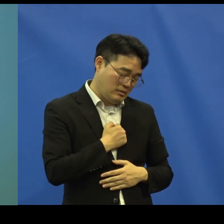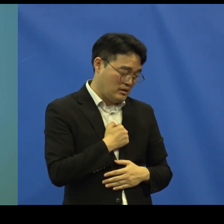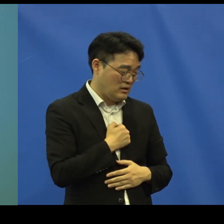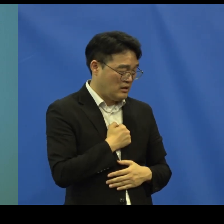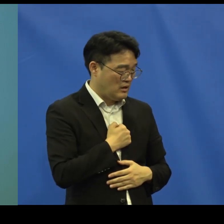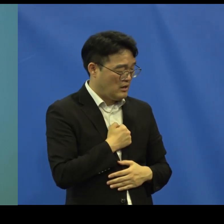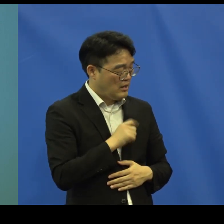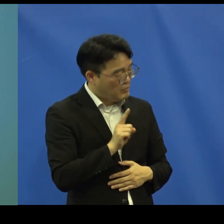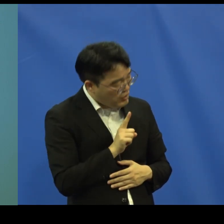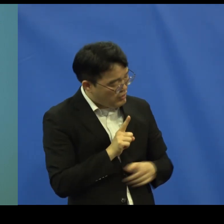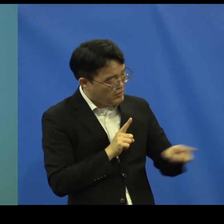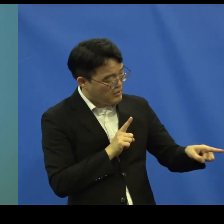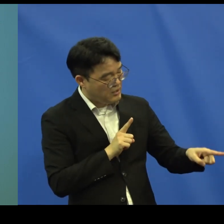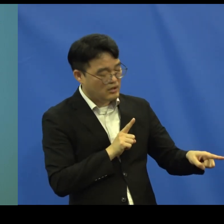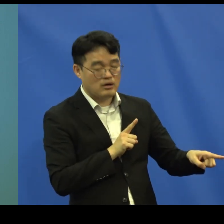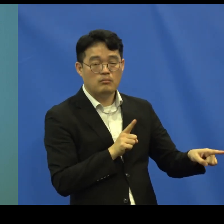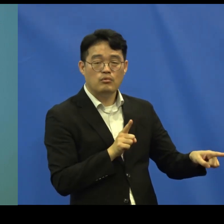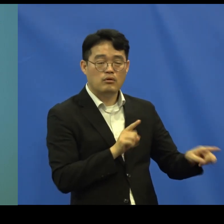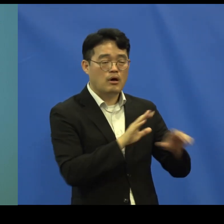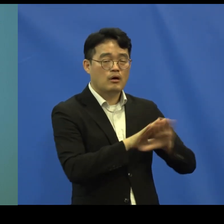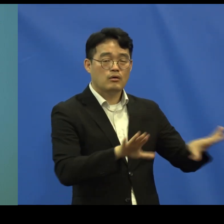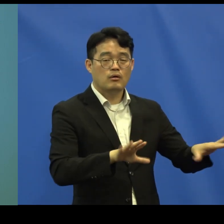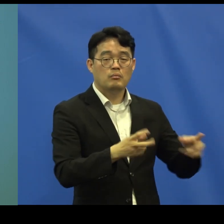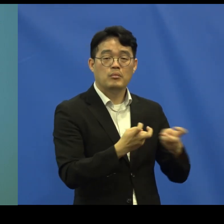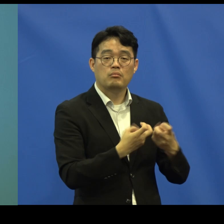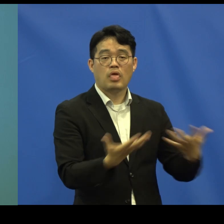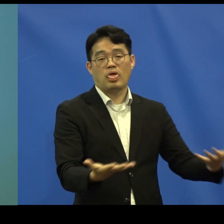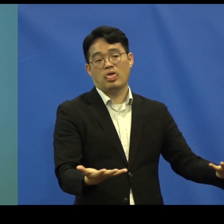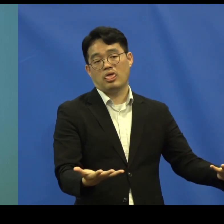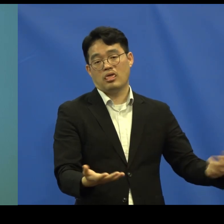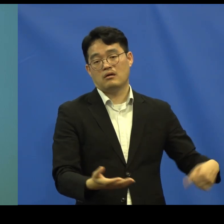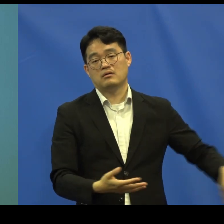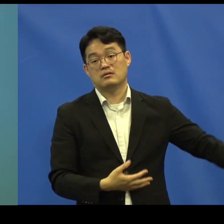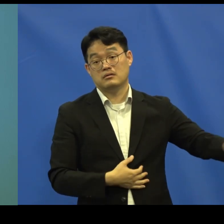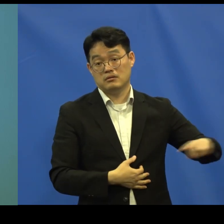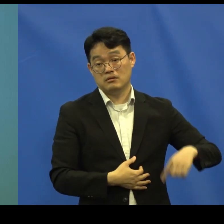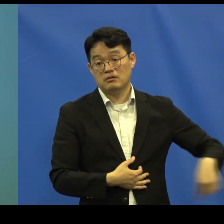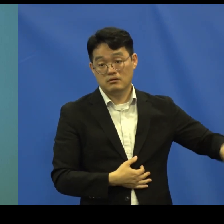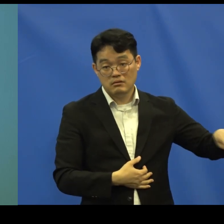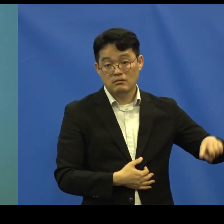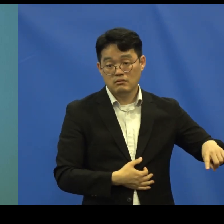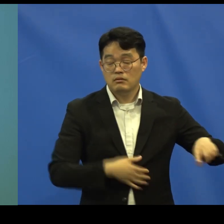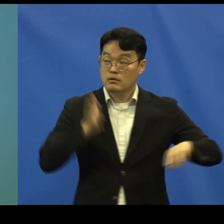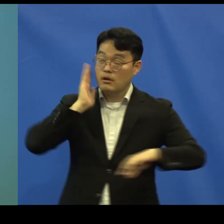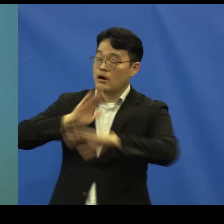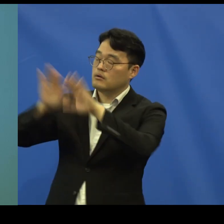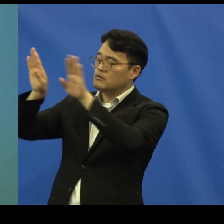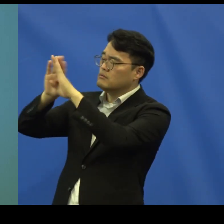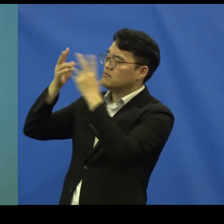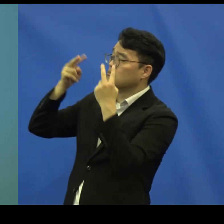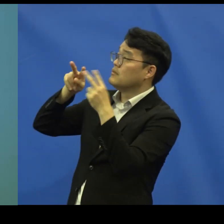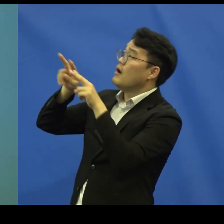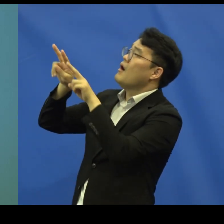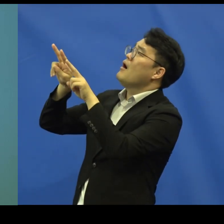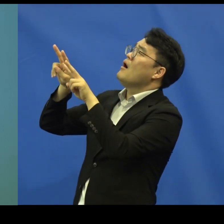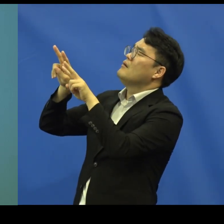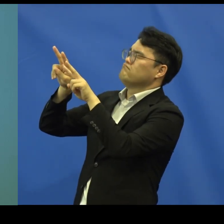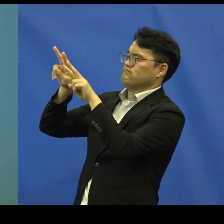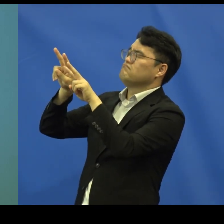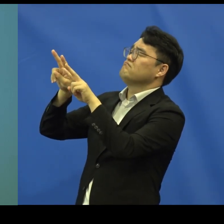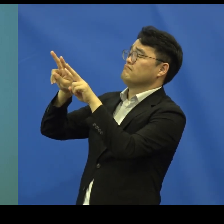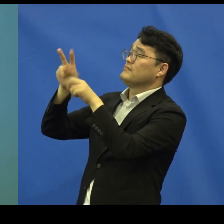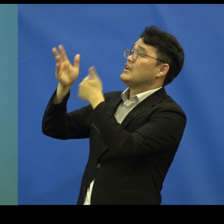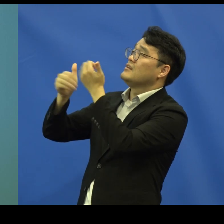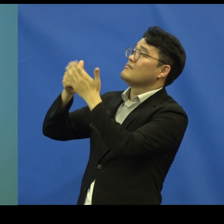겁니다. 현실을 바라보면 답이 없어요. 절망할 수밖에 없는데 하늘문이 열리고 보좌에 앉으신 이를 이제 바라보게 하는 것.